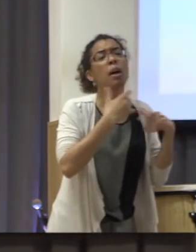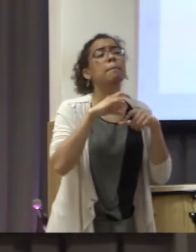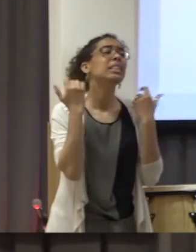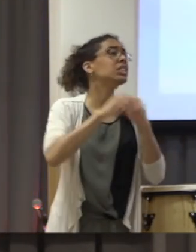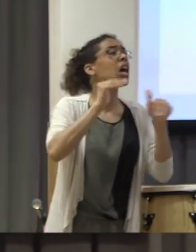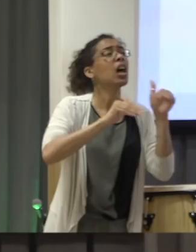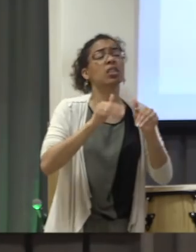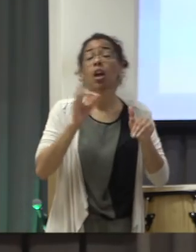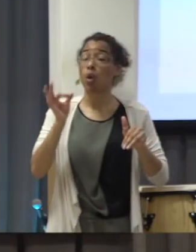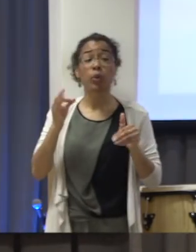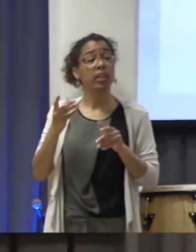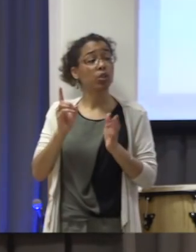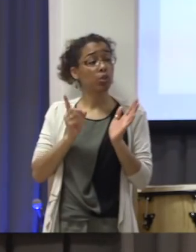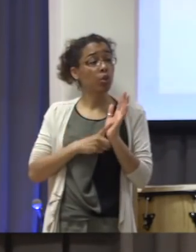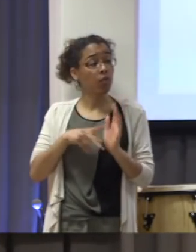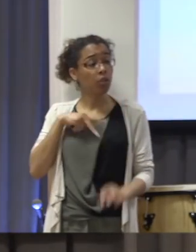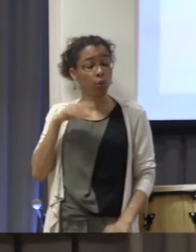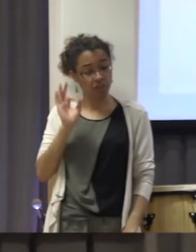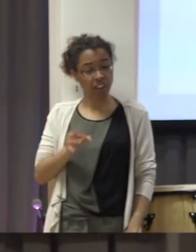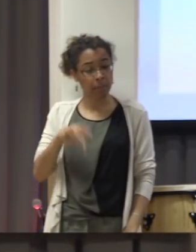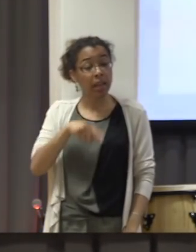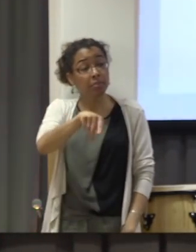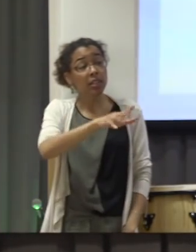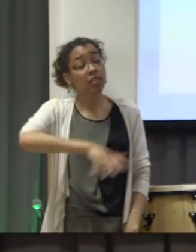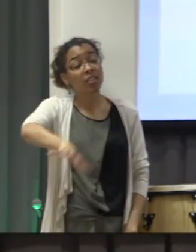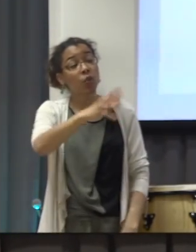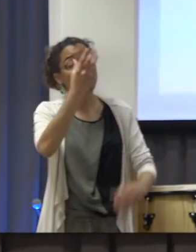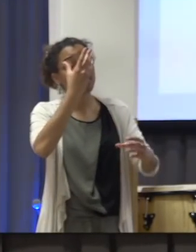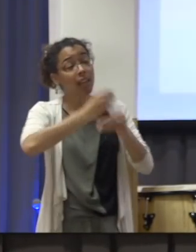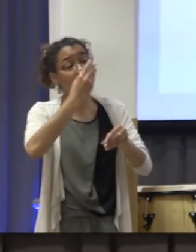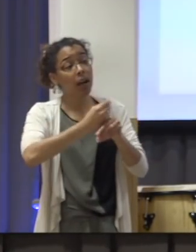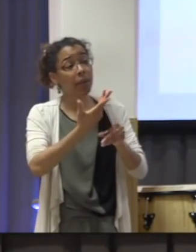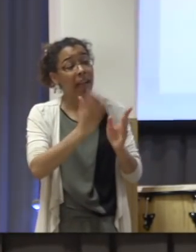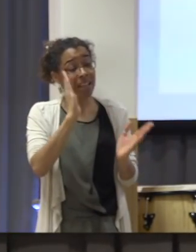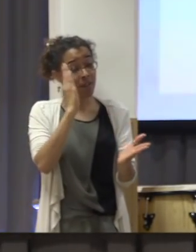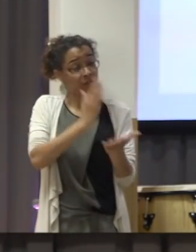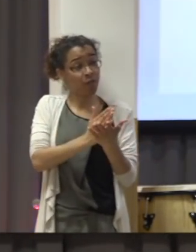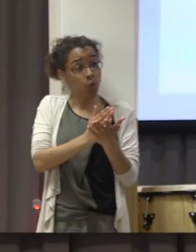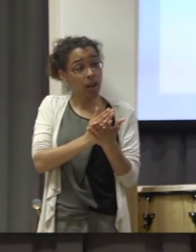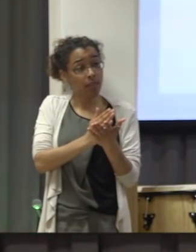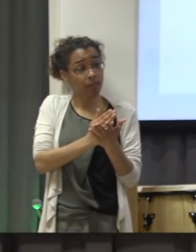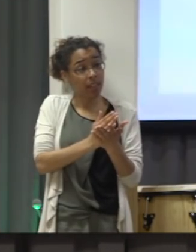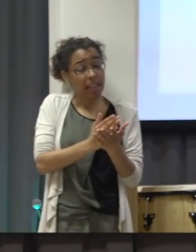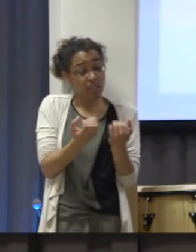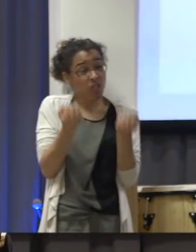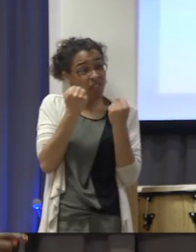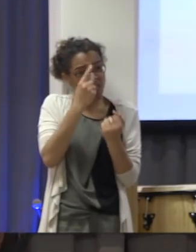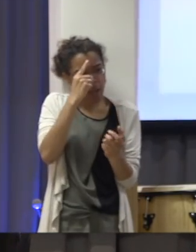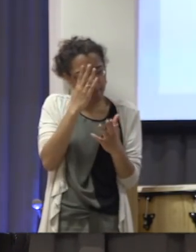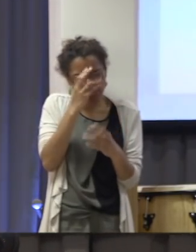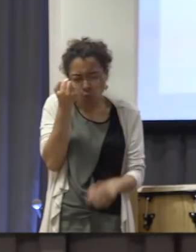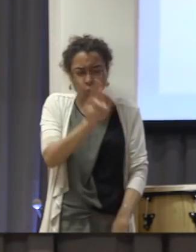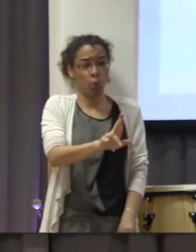pasteur. Oui, c'est notre devoir. Mais il faut qu'ils apprennent. La foi est une ferme assurance. C'est dans la